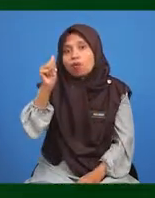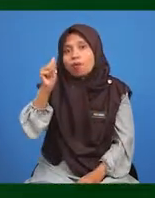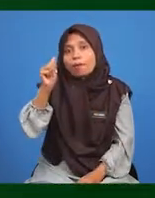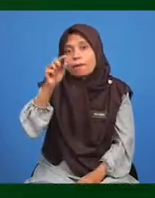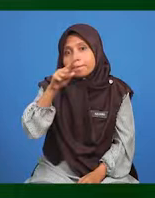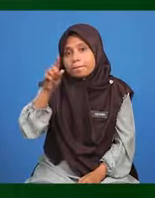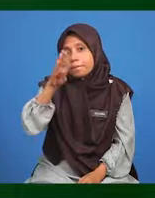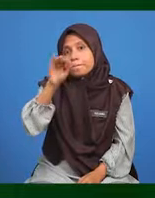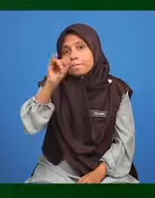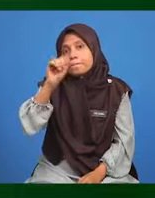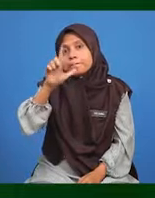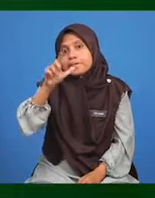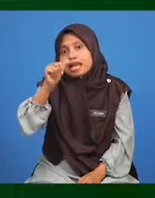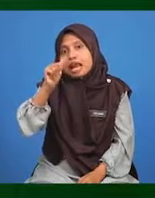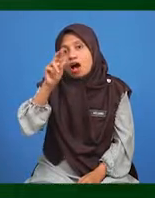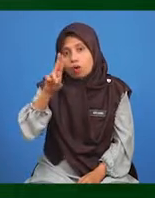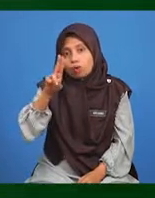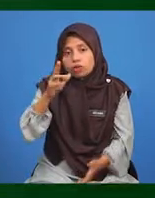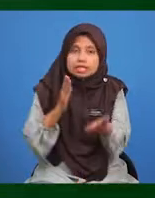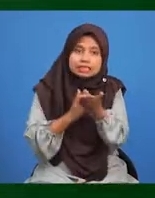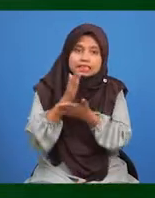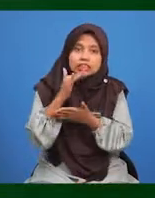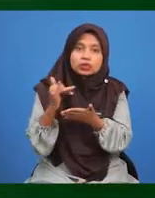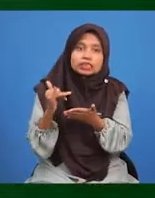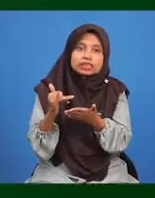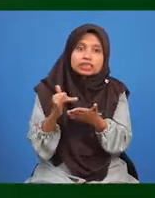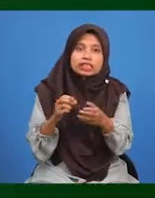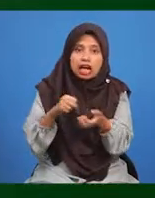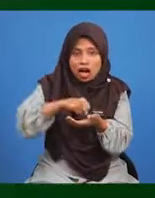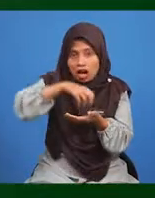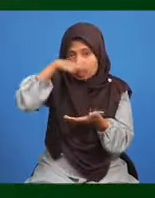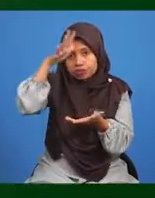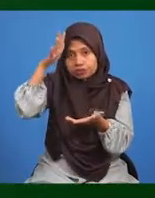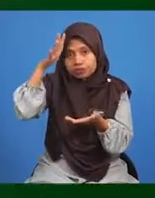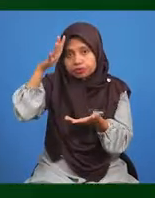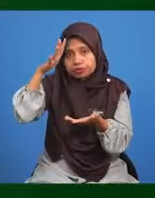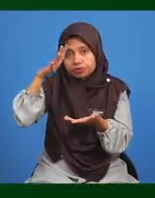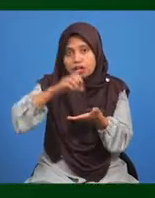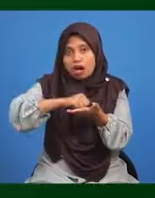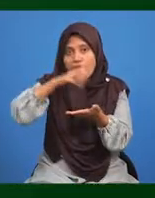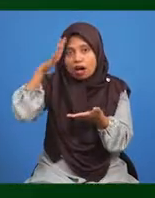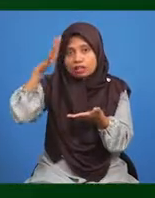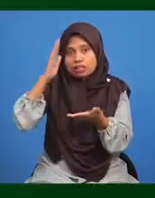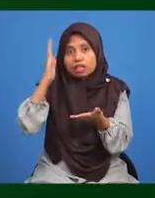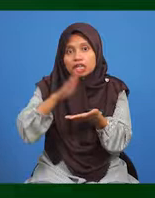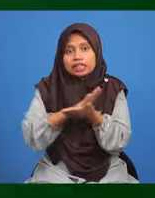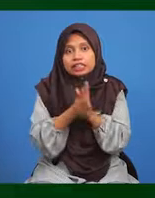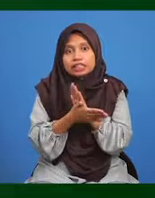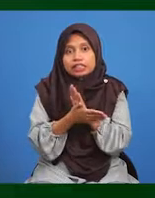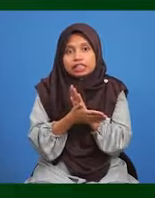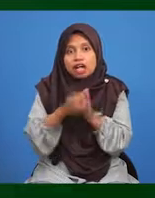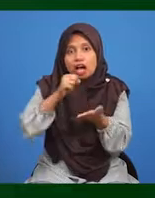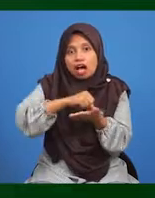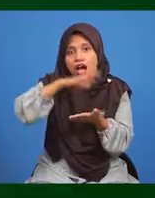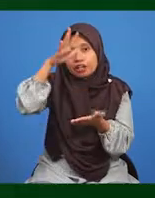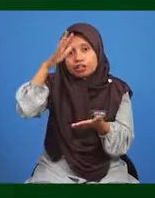bilau. Perkataan seterusnya ialah kaya. Kaya akan menjadi